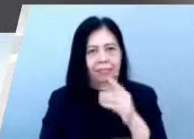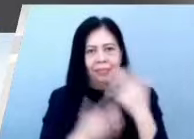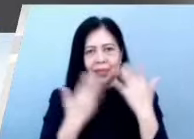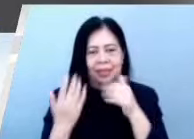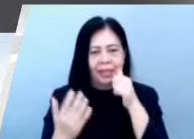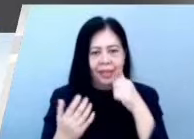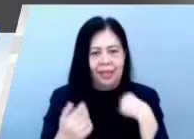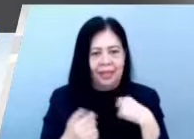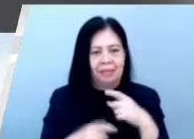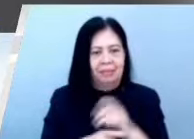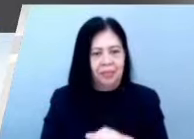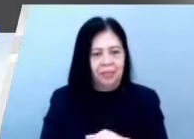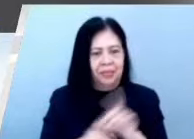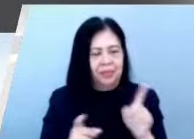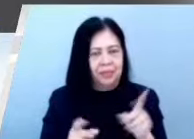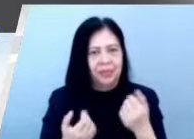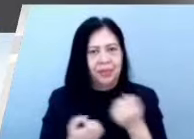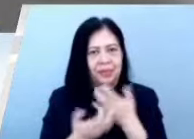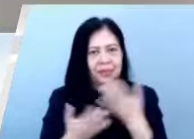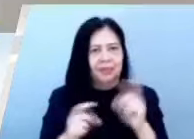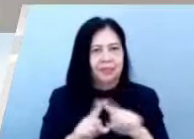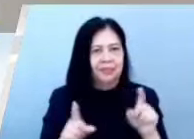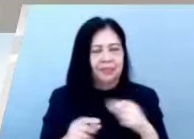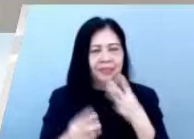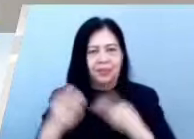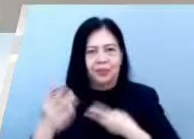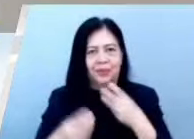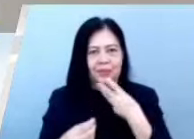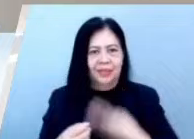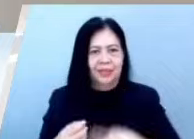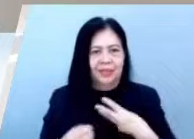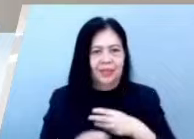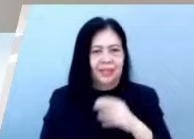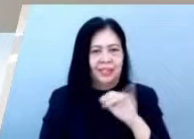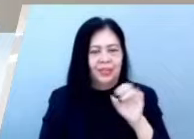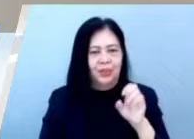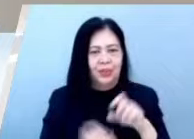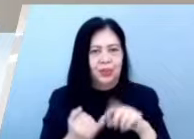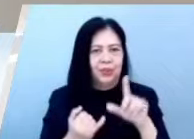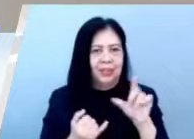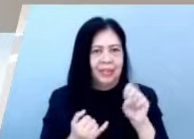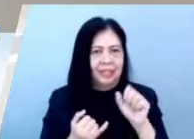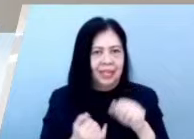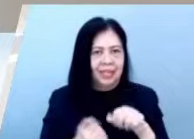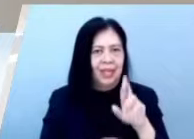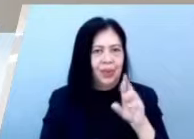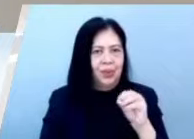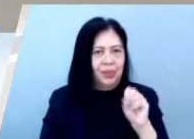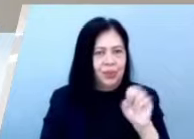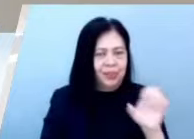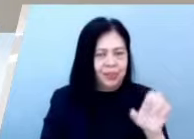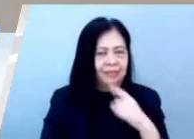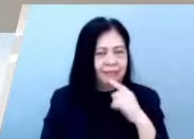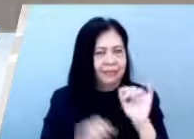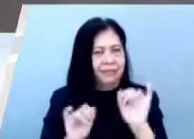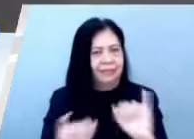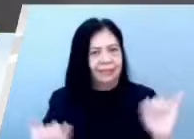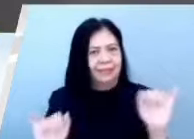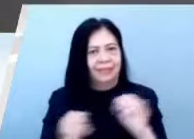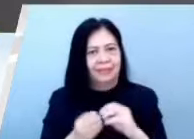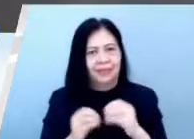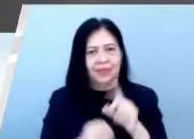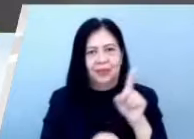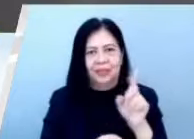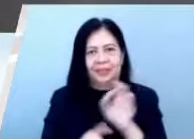ang warm greetings ng kanyang Blackpink sisters na sina Jisoo, Lisa at Rosé. Sabi nga ni Rosé, mananatili siyang number one fan ng kanyang